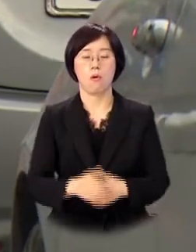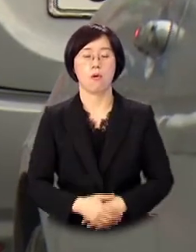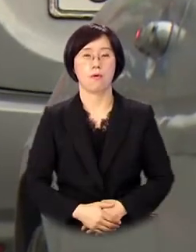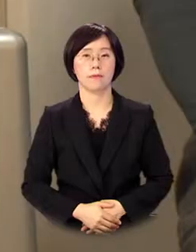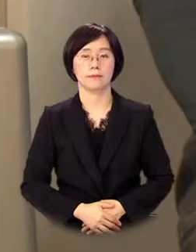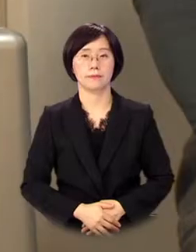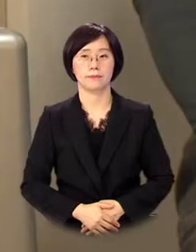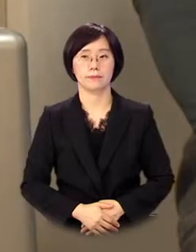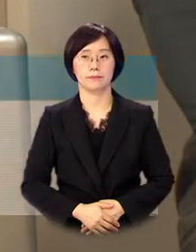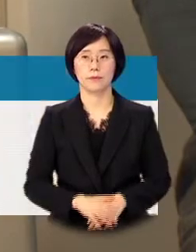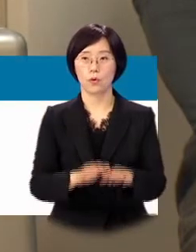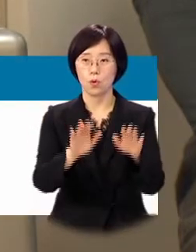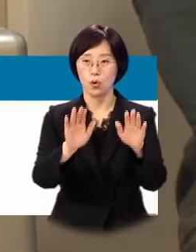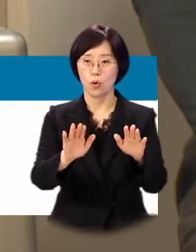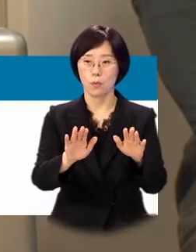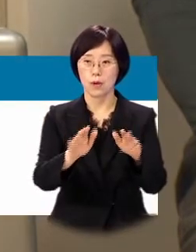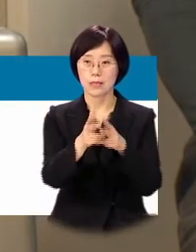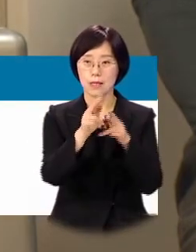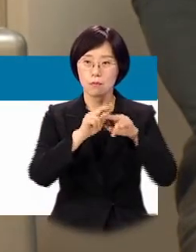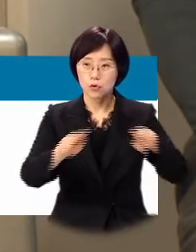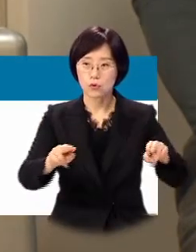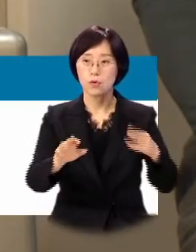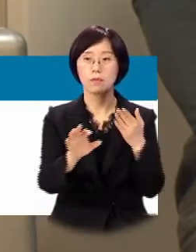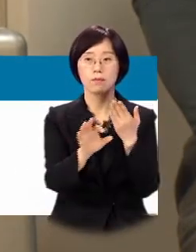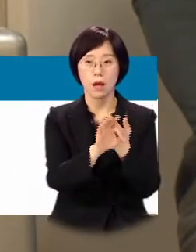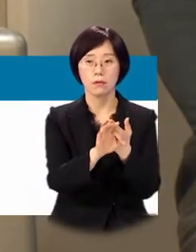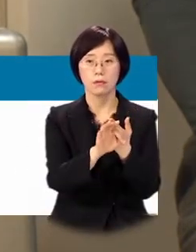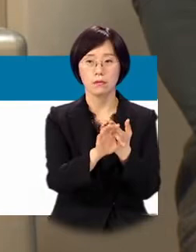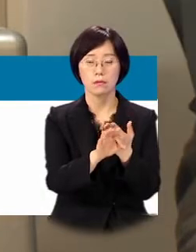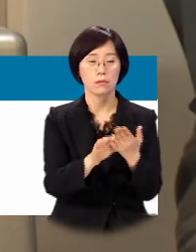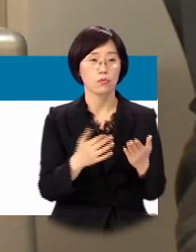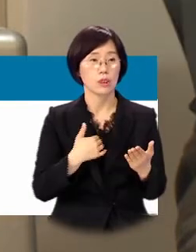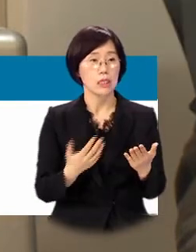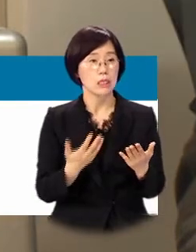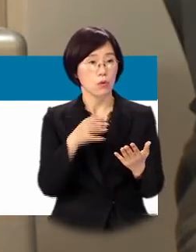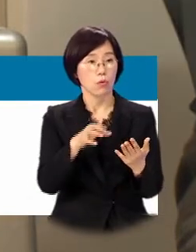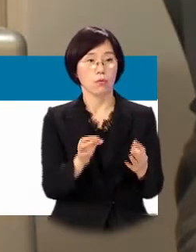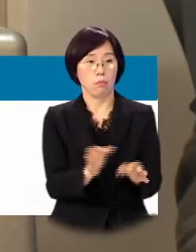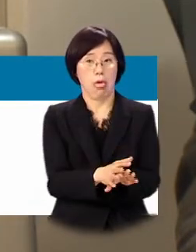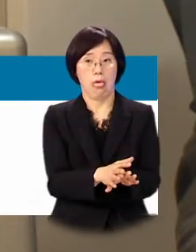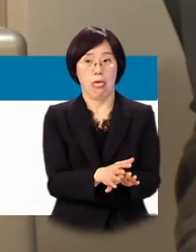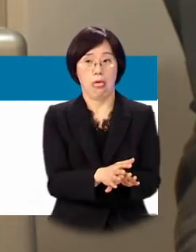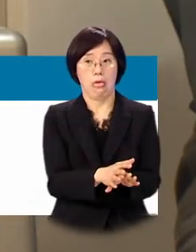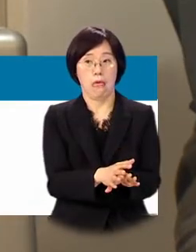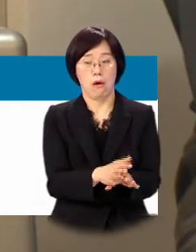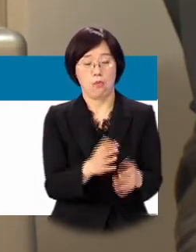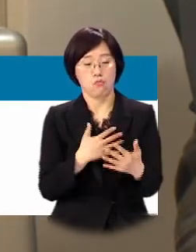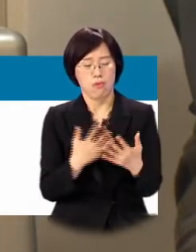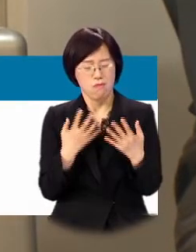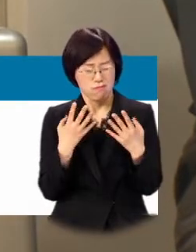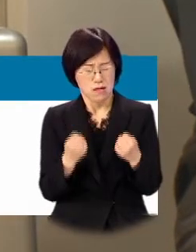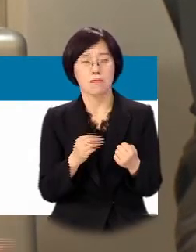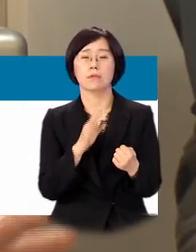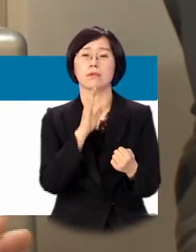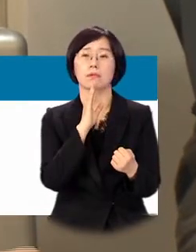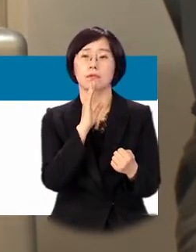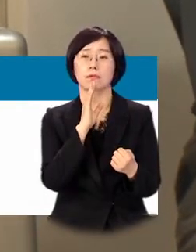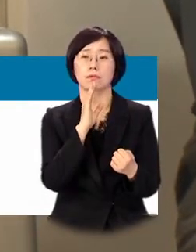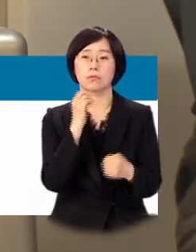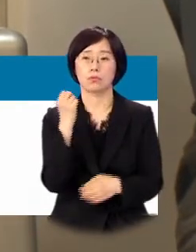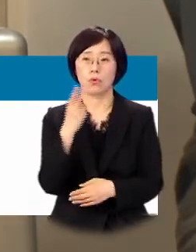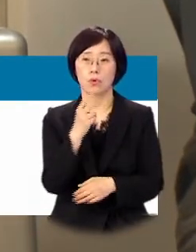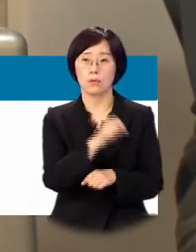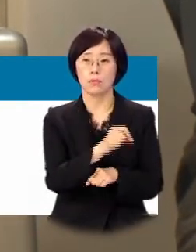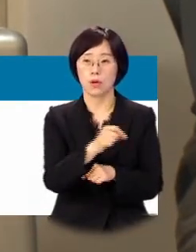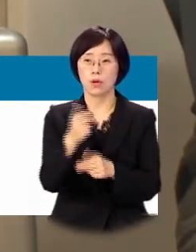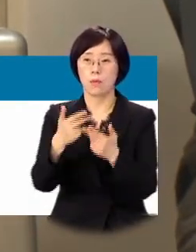있습니다. 사건 면허 취소가 된다라고 했을 때 직장이 사라지는 거잖아요. 그게 불안하시는 분들도 많이 있으시고